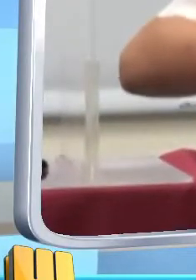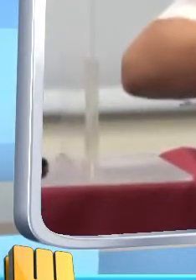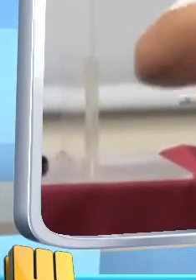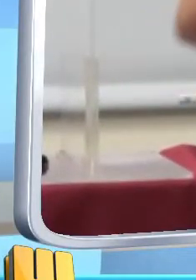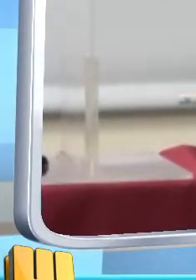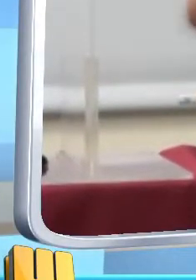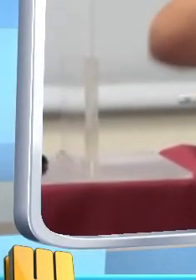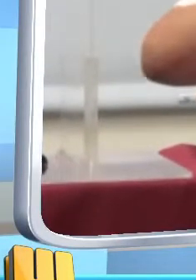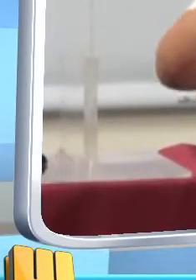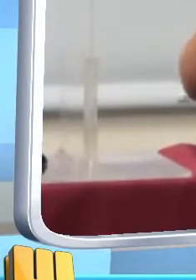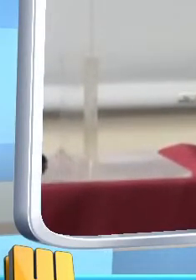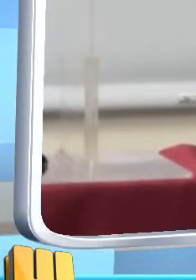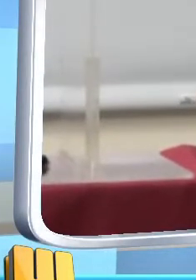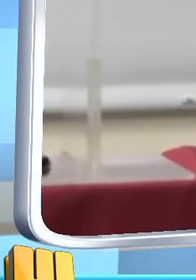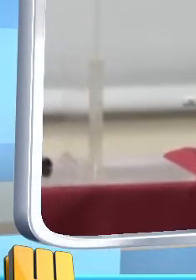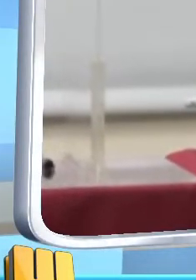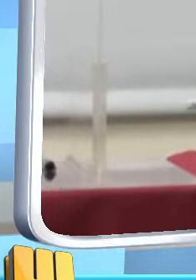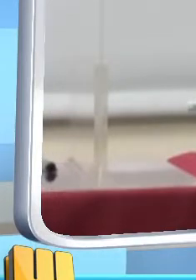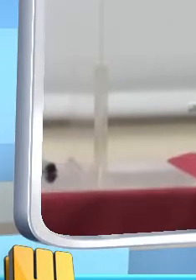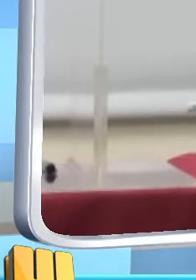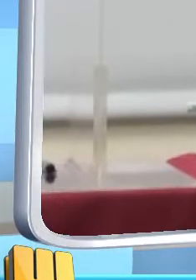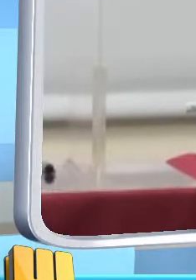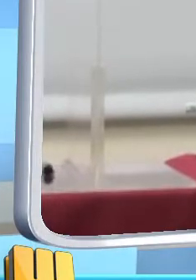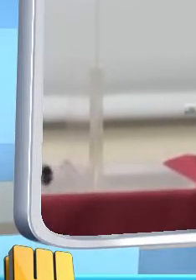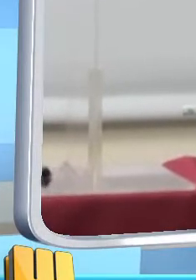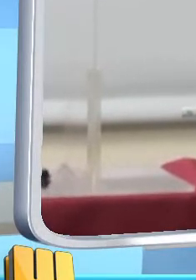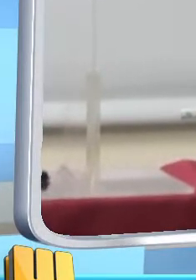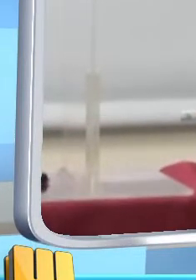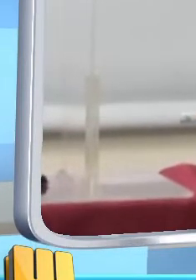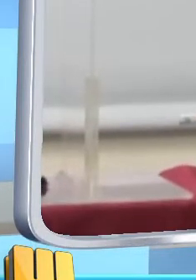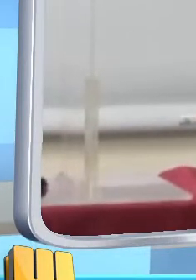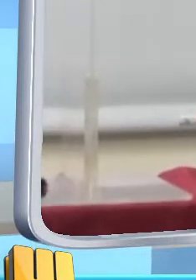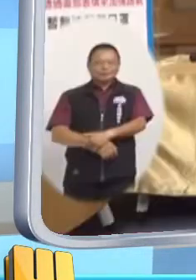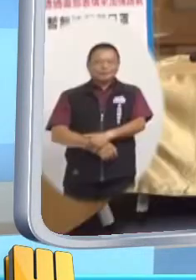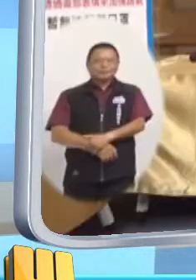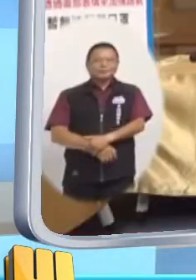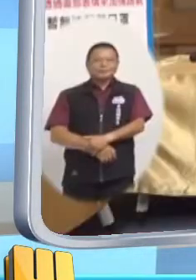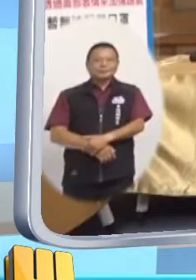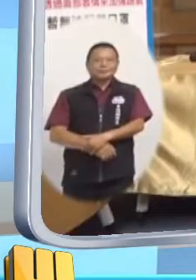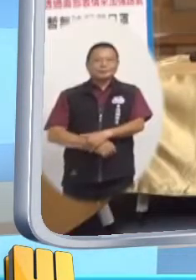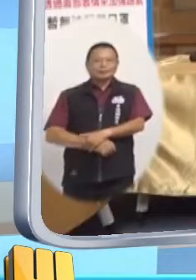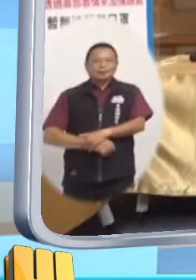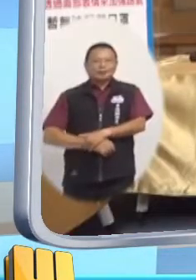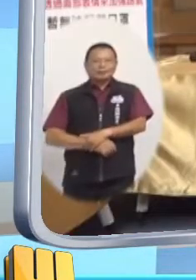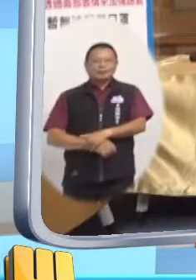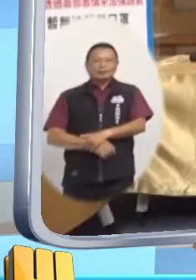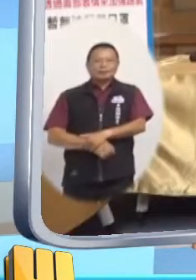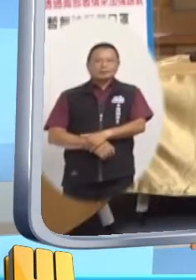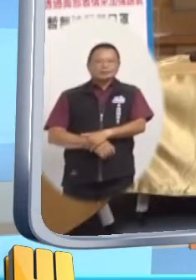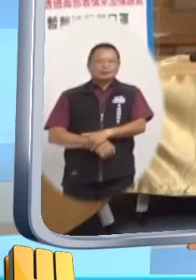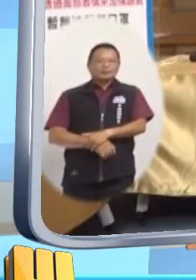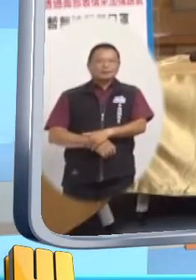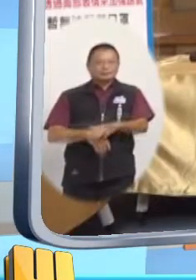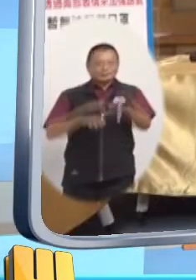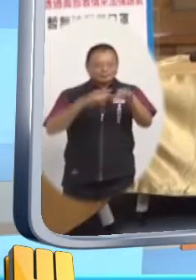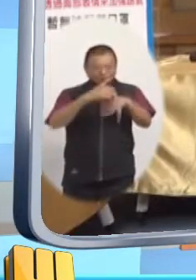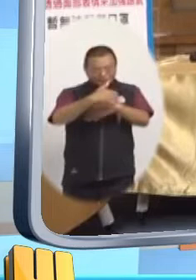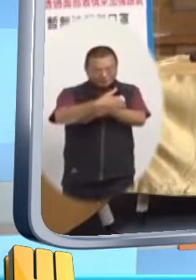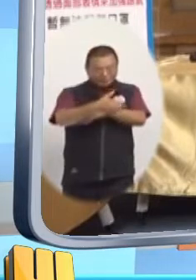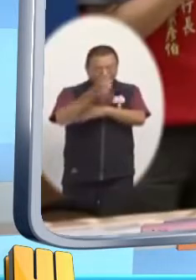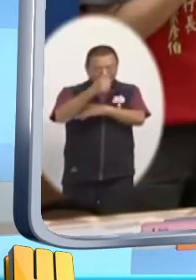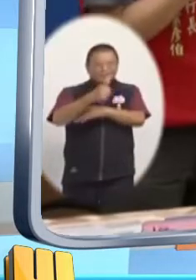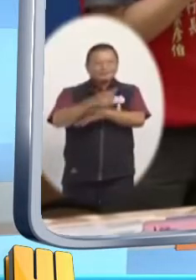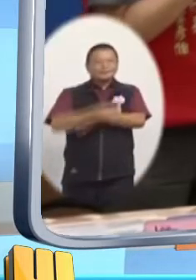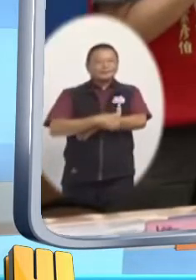彰化昨天新增了13个本土案例，其中水果商传播链是新增7人，